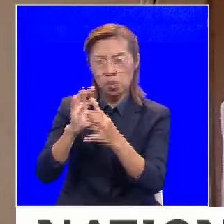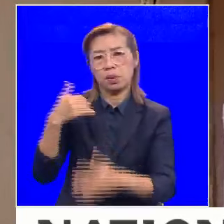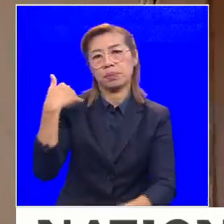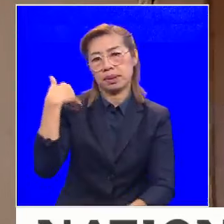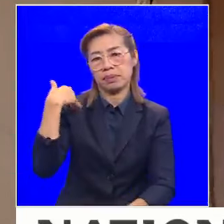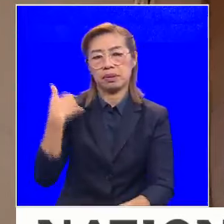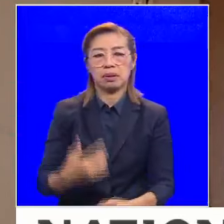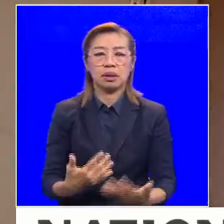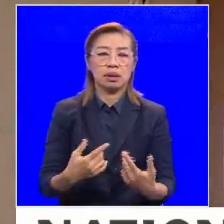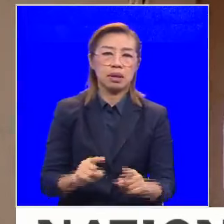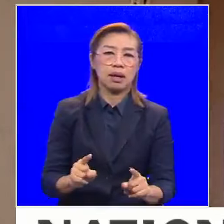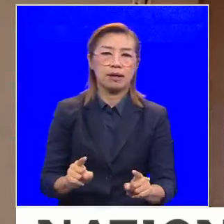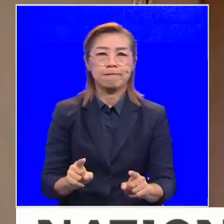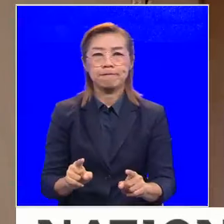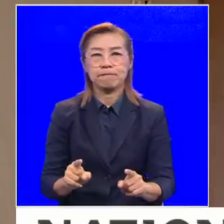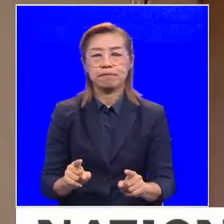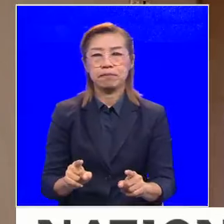แต่ก็ยัง